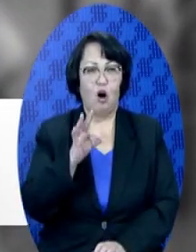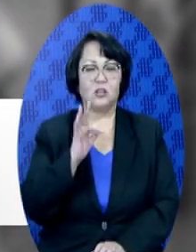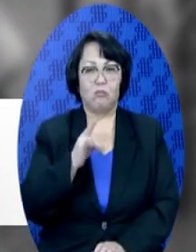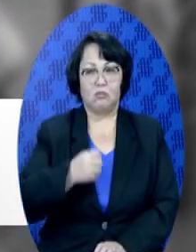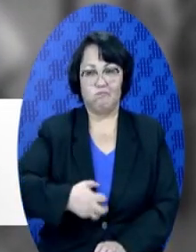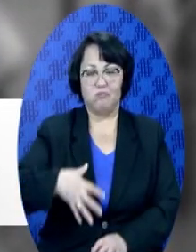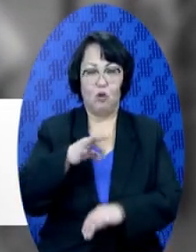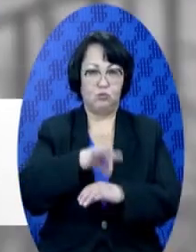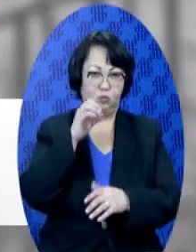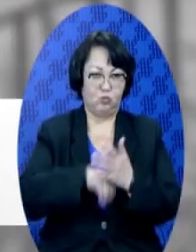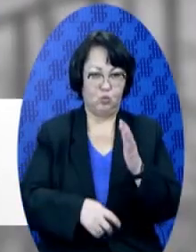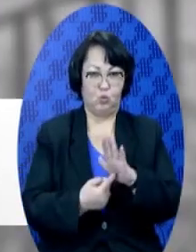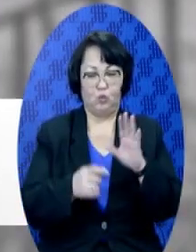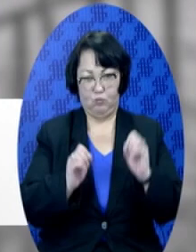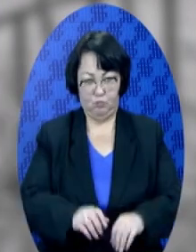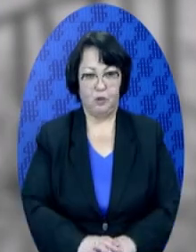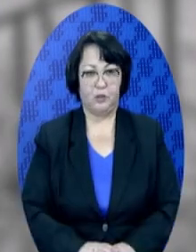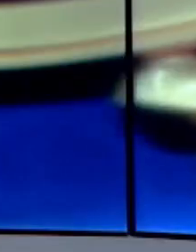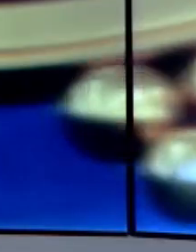болдог гэдгийг судлаачид сануулж байна.